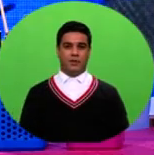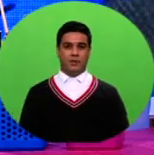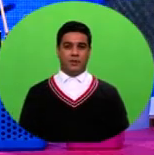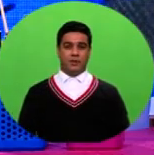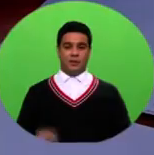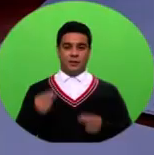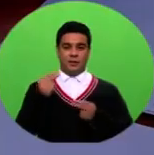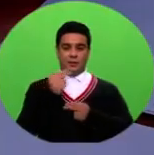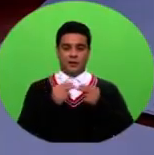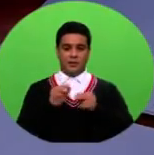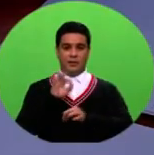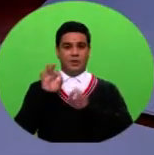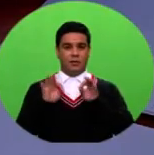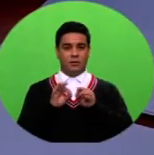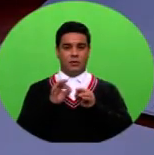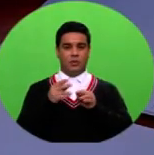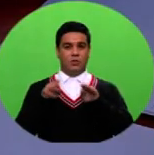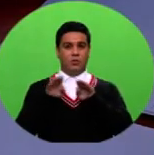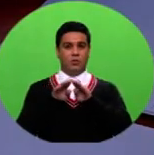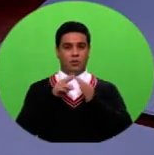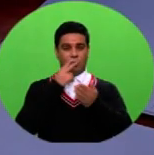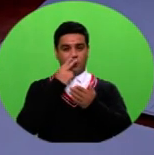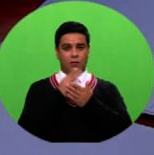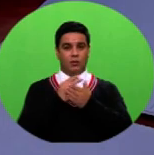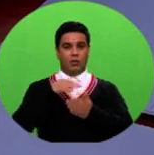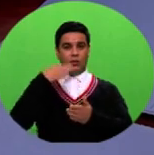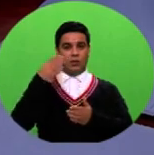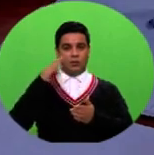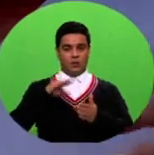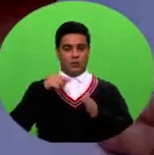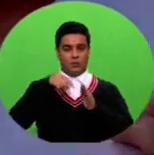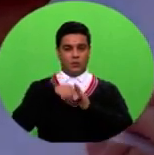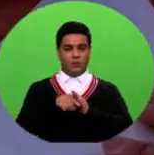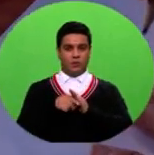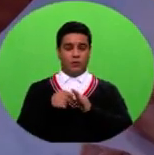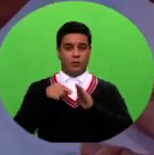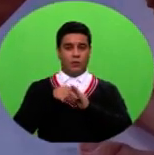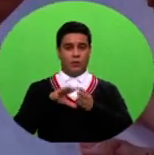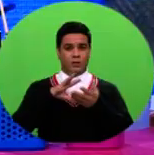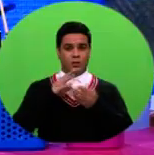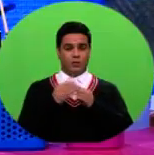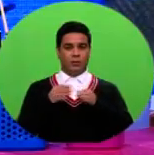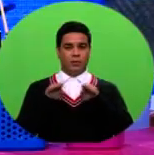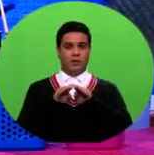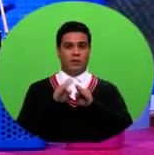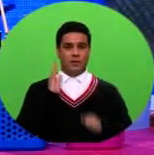chizgan chizig'imizga o'lchab olamiz yuqori va pastki qismidan. Endi bularni